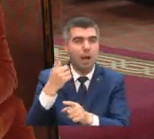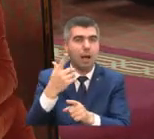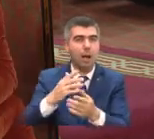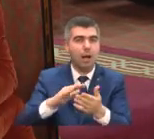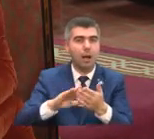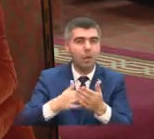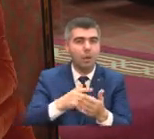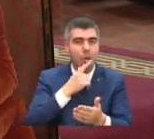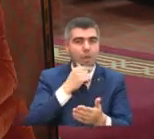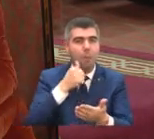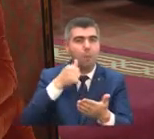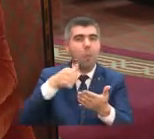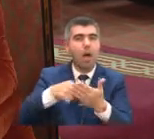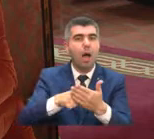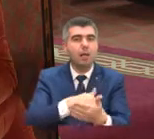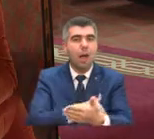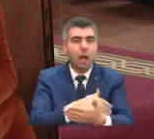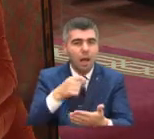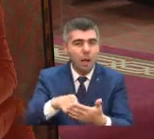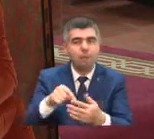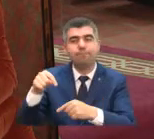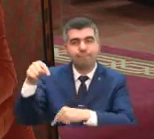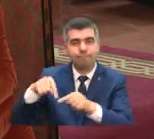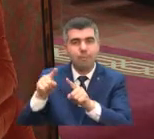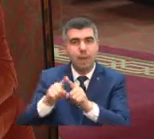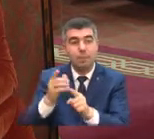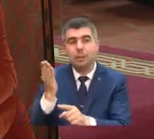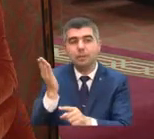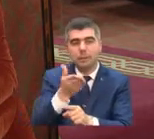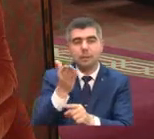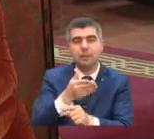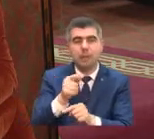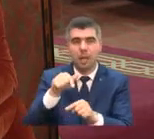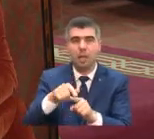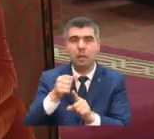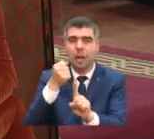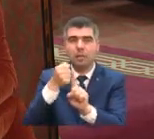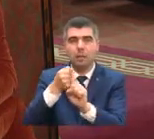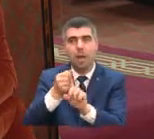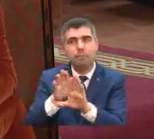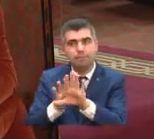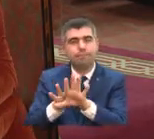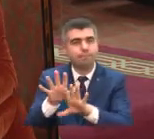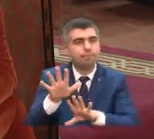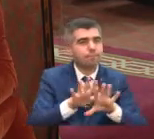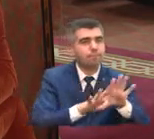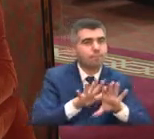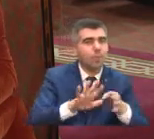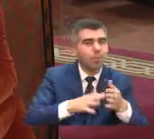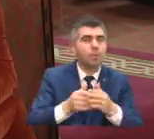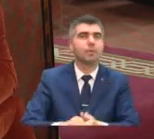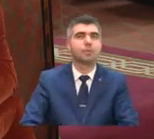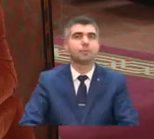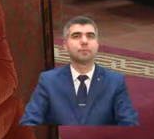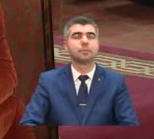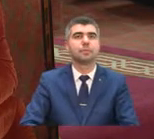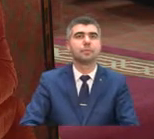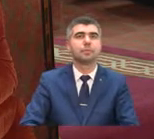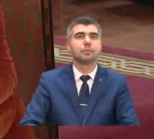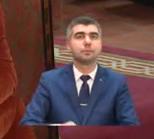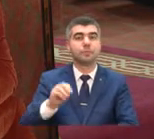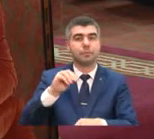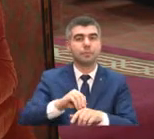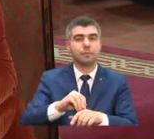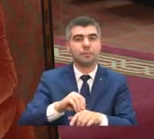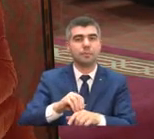التحديد، وكيتم الهد كل ما هو زايد على ما هو مصرح به. فيما يخص